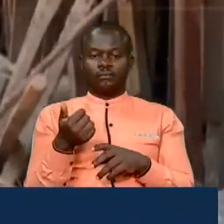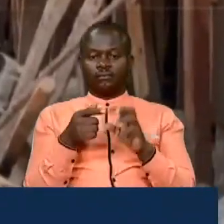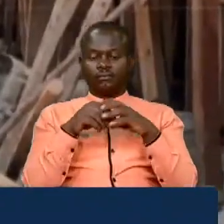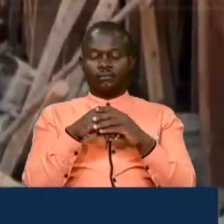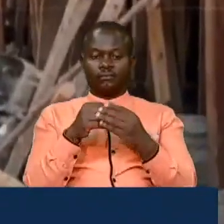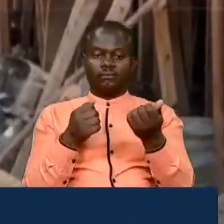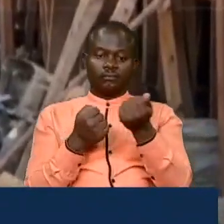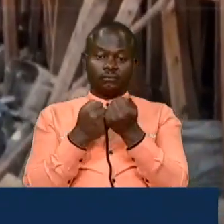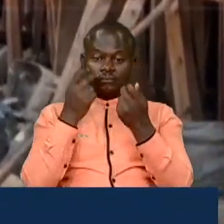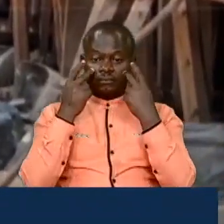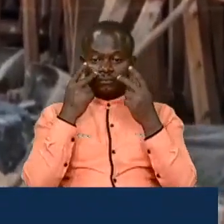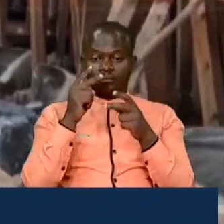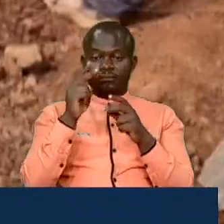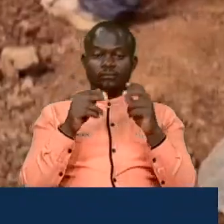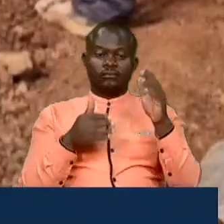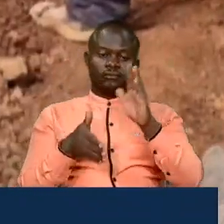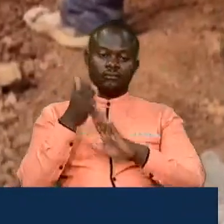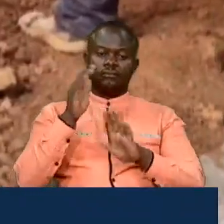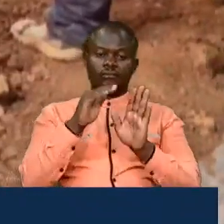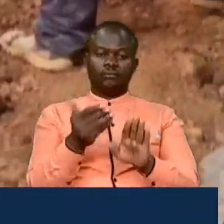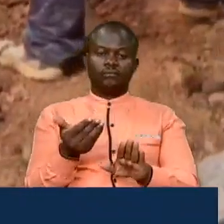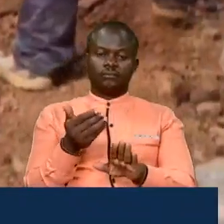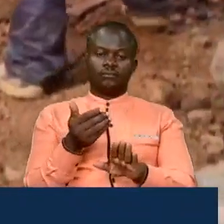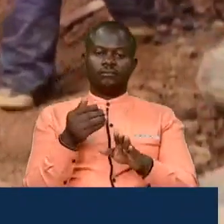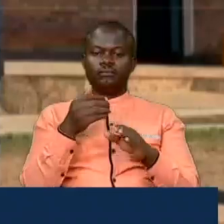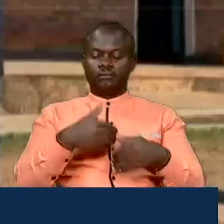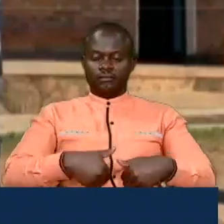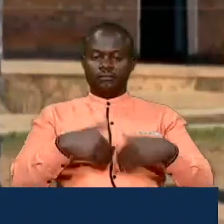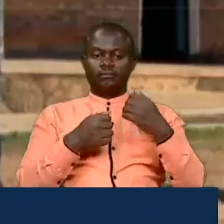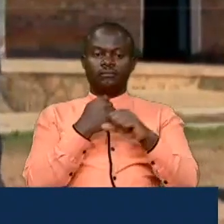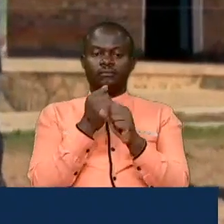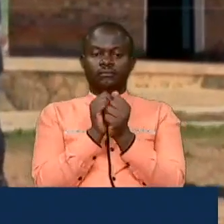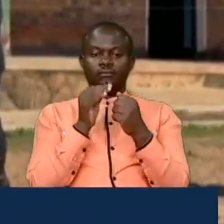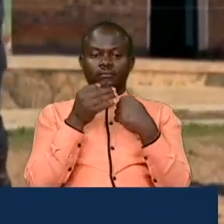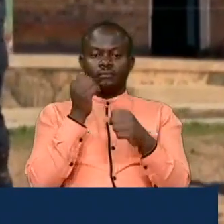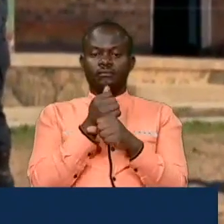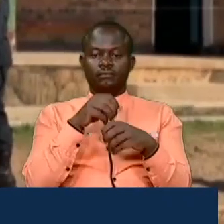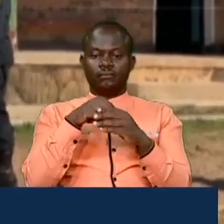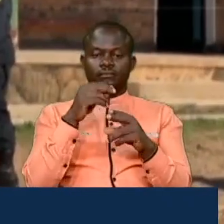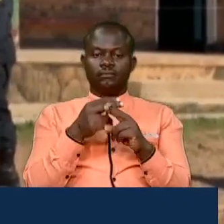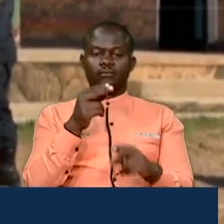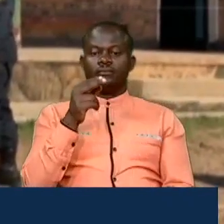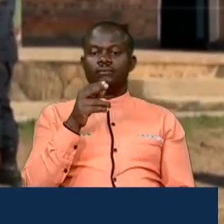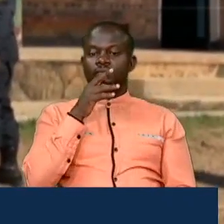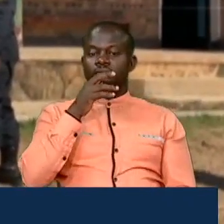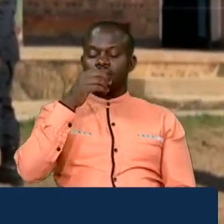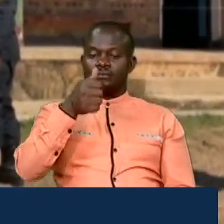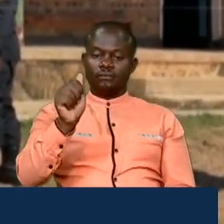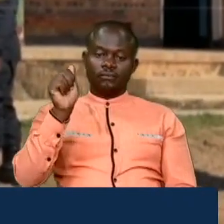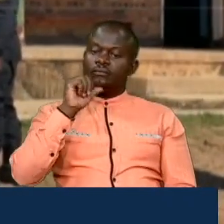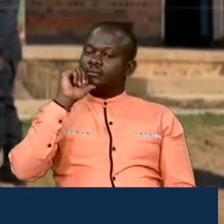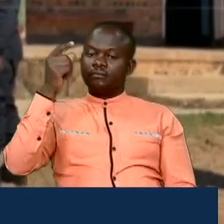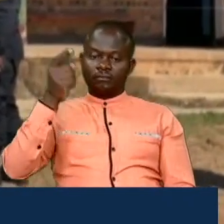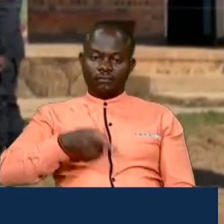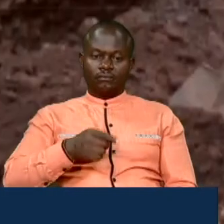ubwo butabazi basanze babiri bahise bitaba Imana. Ni umusore w'imyaka 18 wari waje gukora mu izina rya mama we umubyara utabonetse,